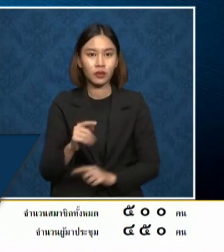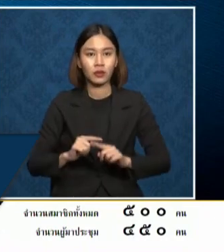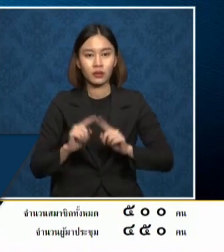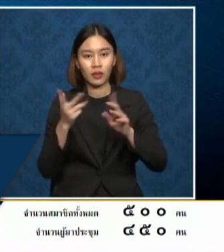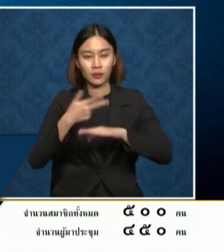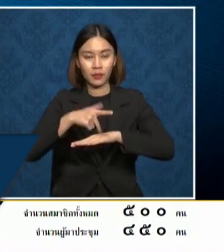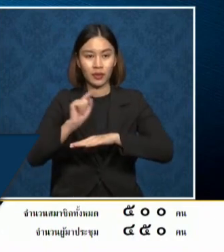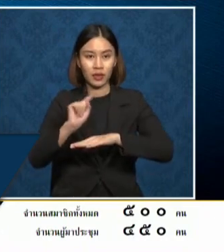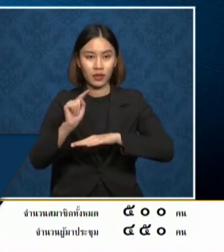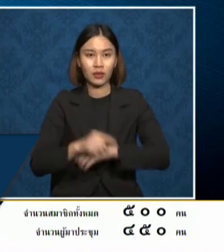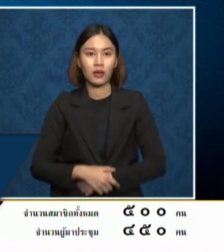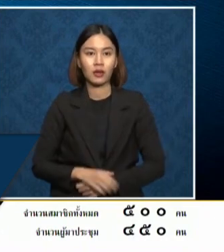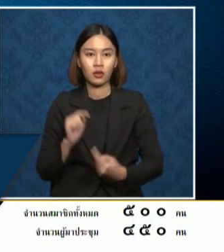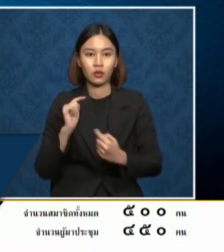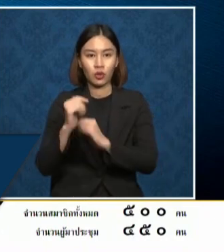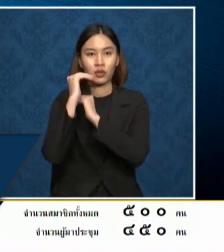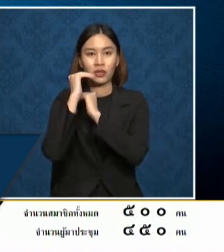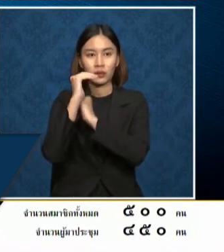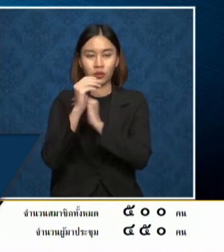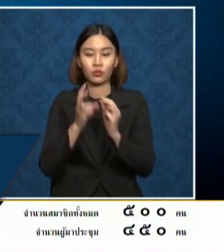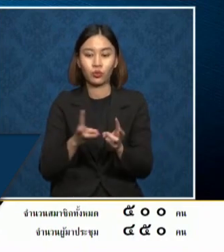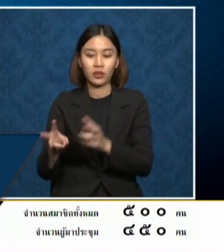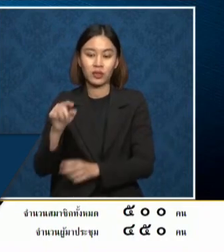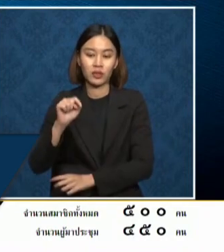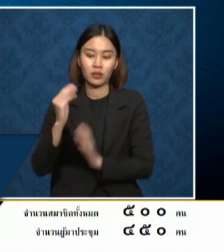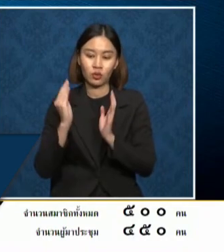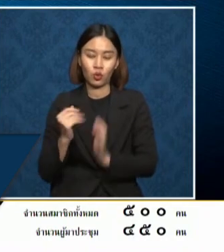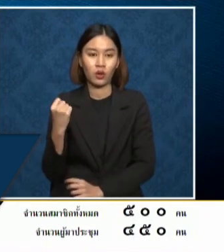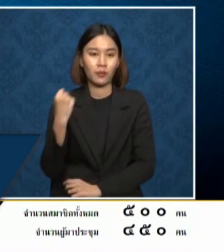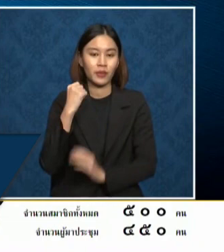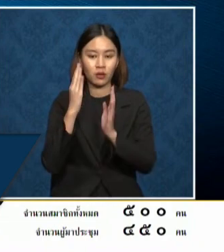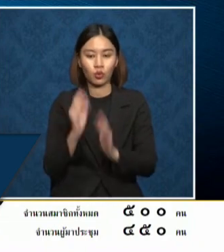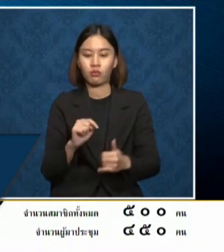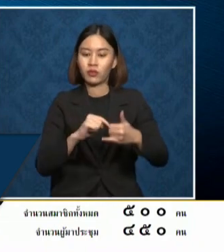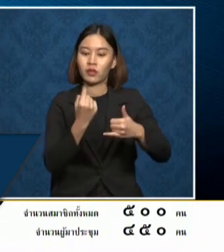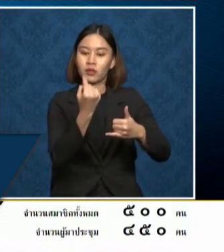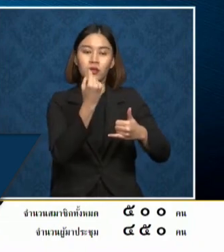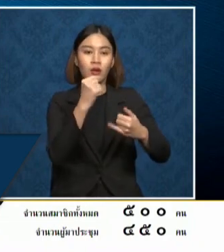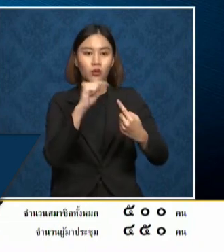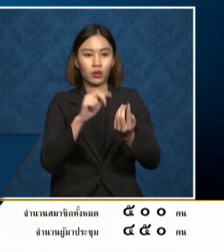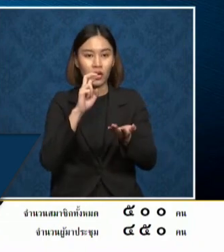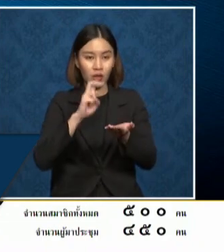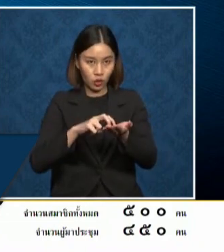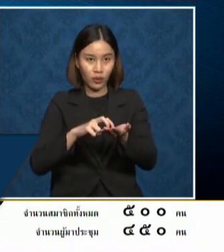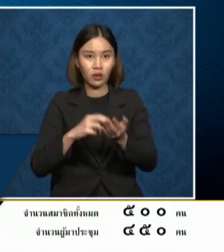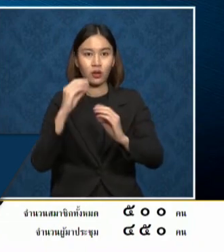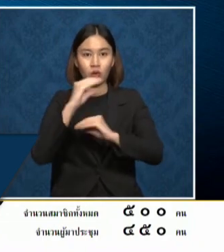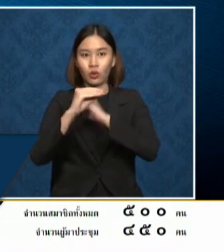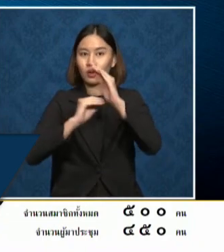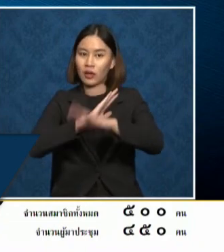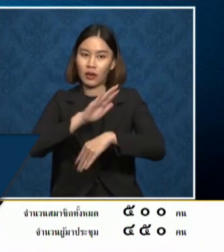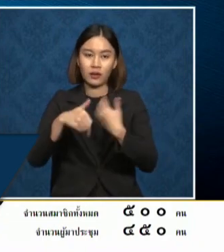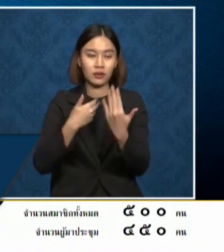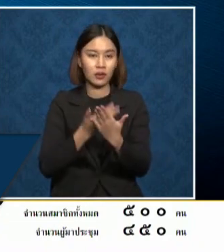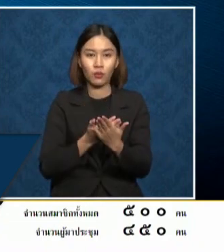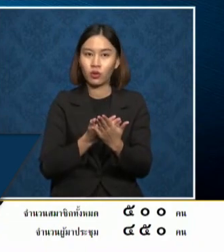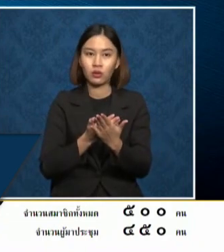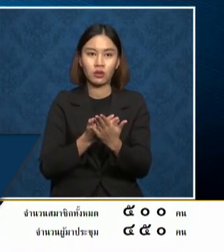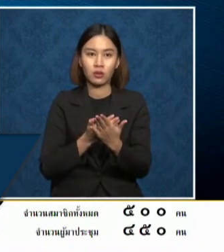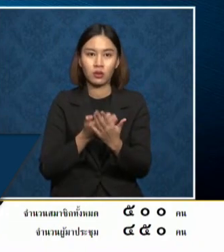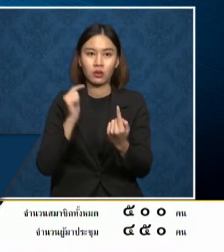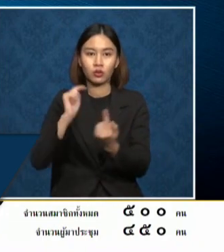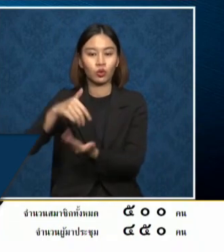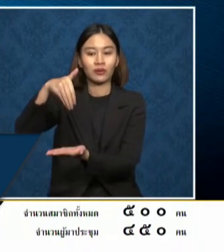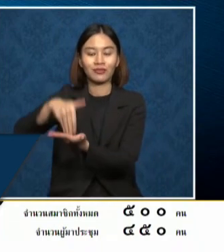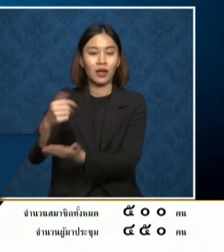ประธานคะแต่การกำหนดแบบเค่ะผู้มีอำนาจแค่คนเดียวในการอนุมัติทำให้โครงการทั้งหมดอ่ะค่ะมันไปกองที่